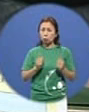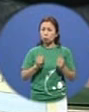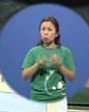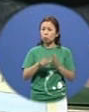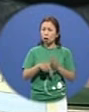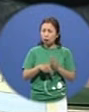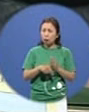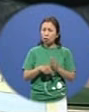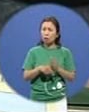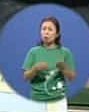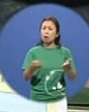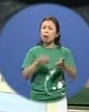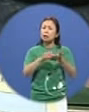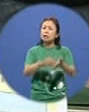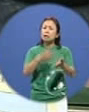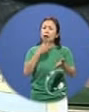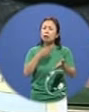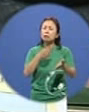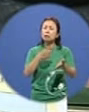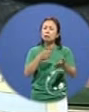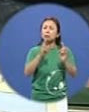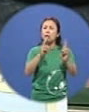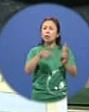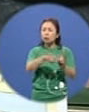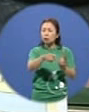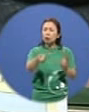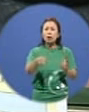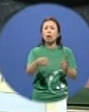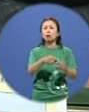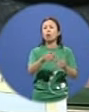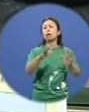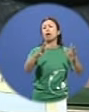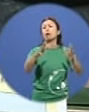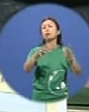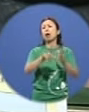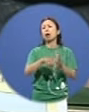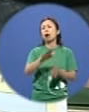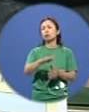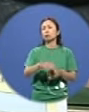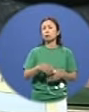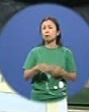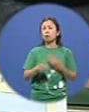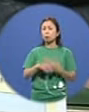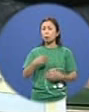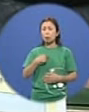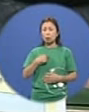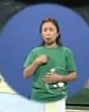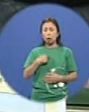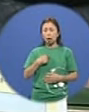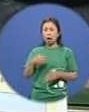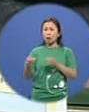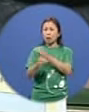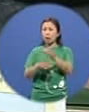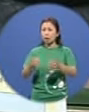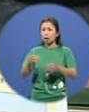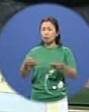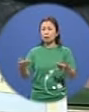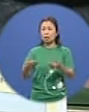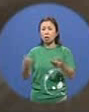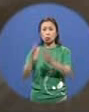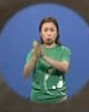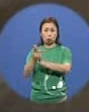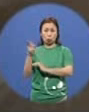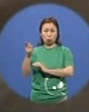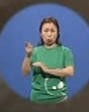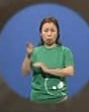経済産業省ですけども出したけどえでそれはあの和歌山にずっと痛いんだつったってあの採用してくれないですよ